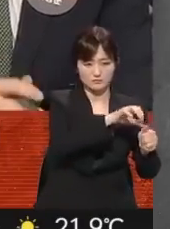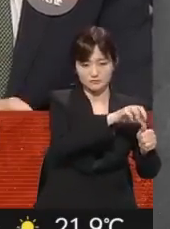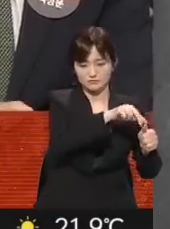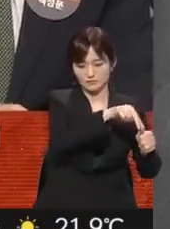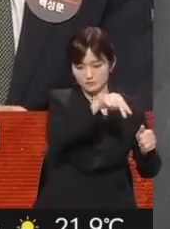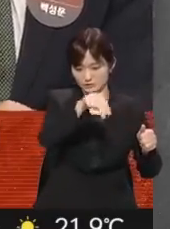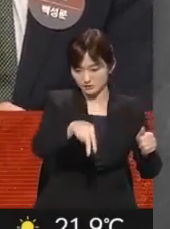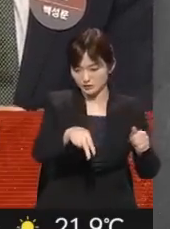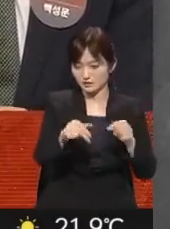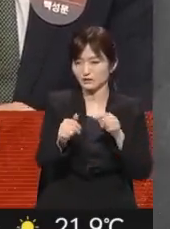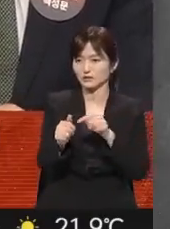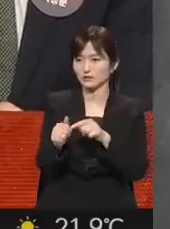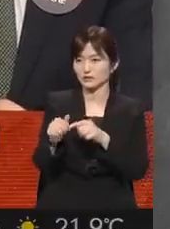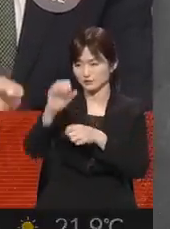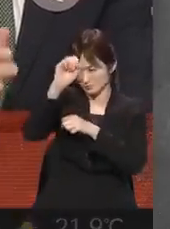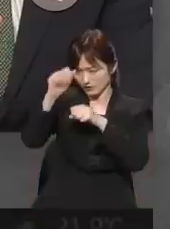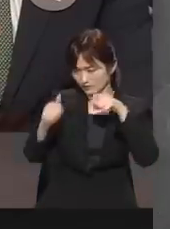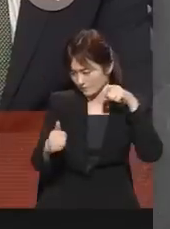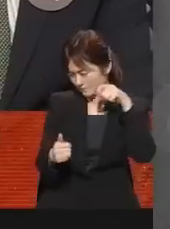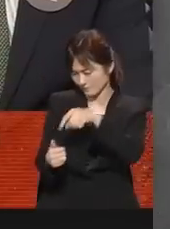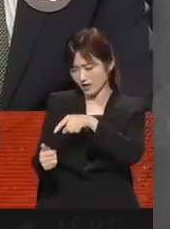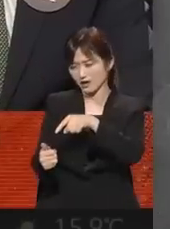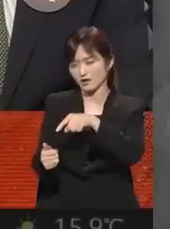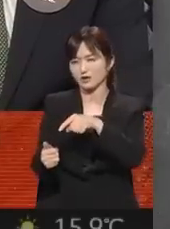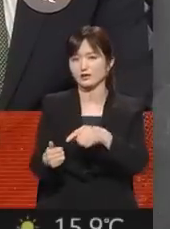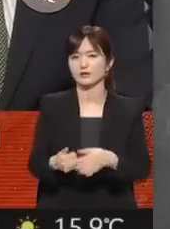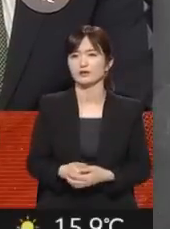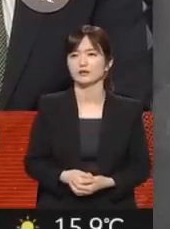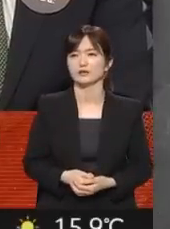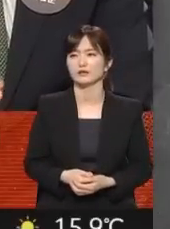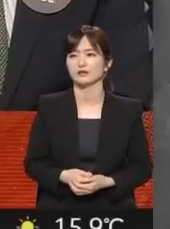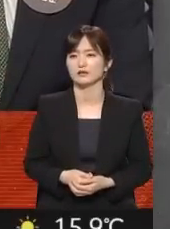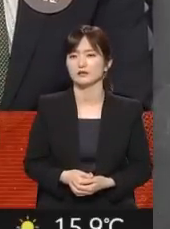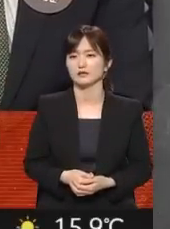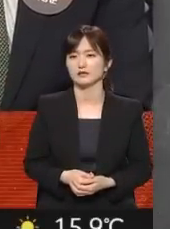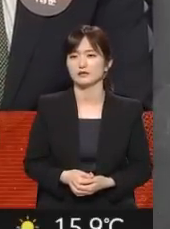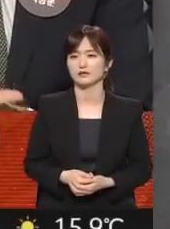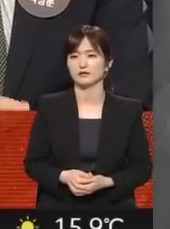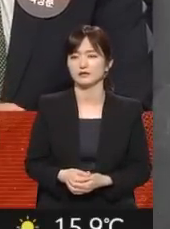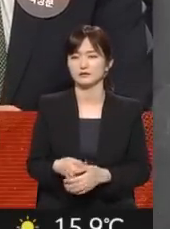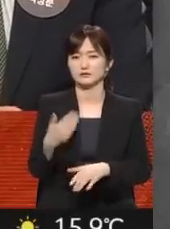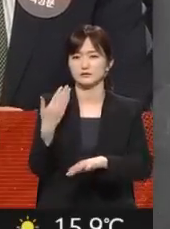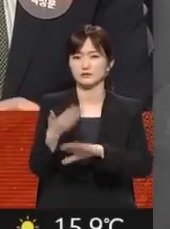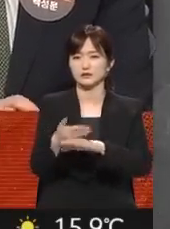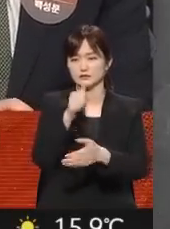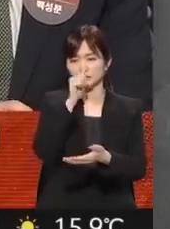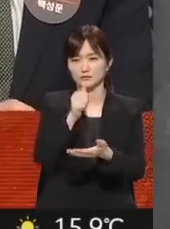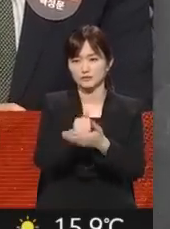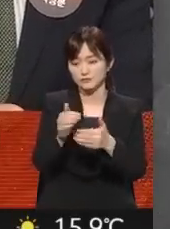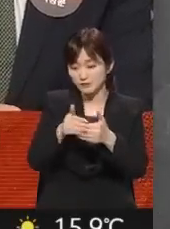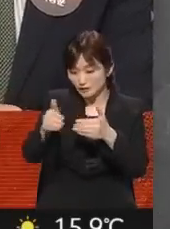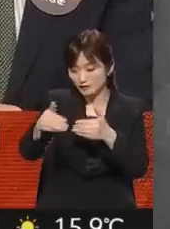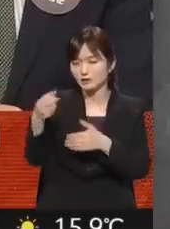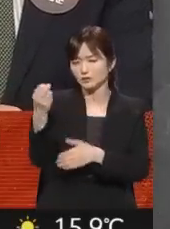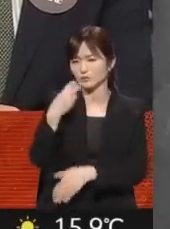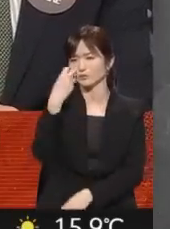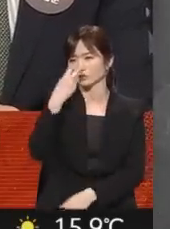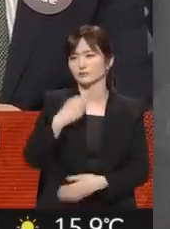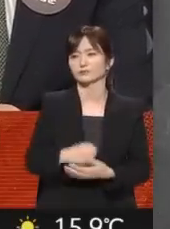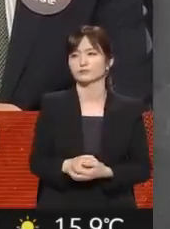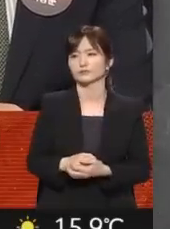발로 찾던 적 가해자 같은 경우 일단 또 다른 범죄행위로 수사를 받고 있는 과정에서 또 저런 폭행을 저지른 것이라고 하고